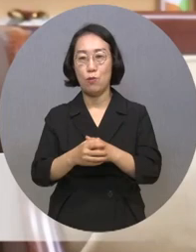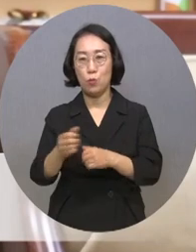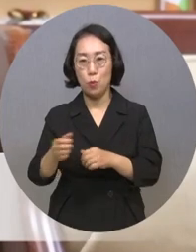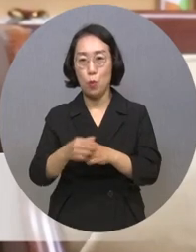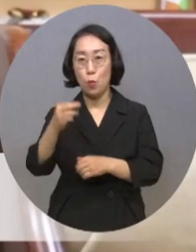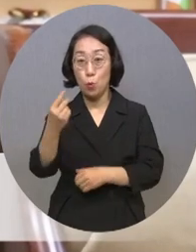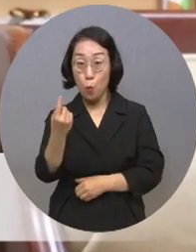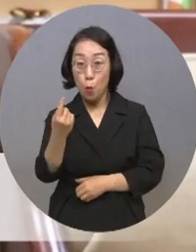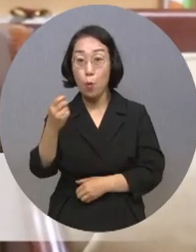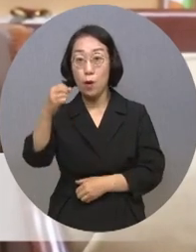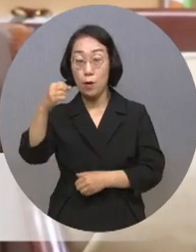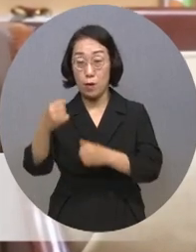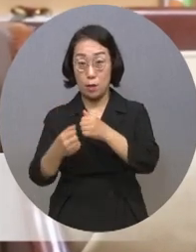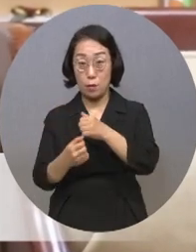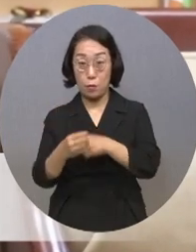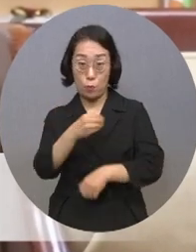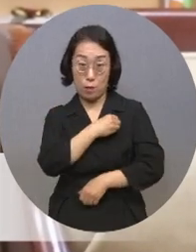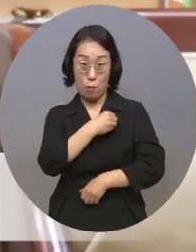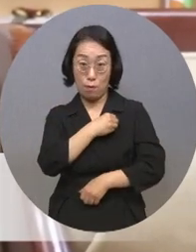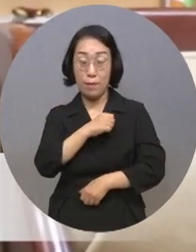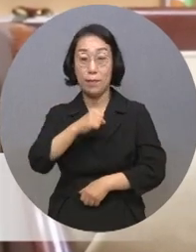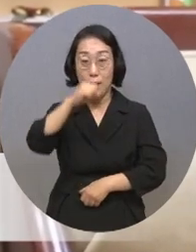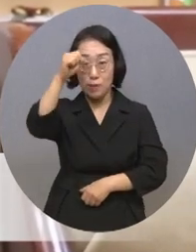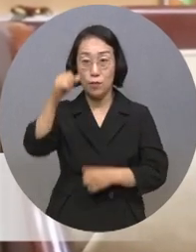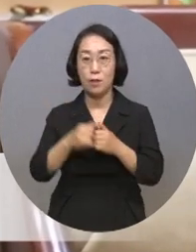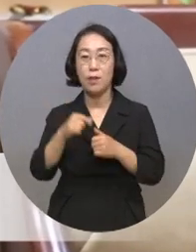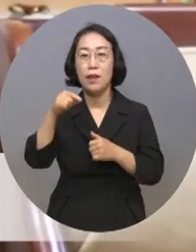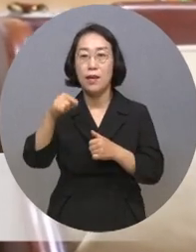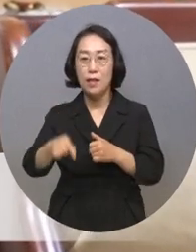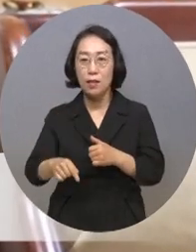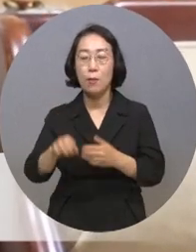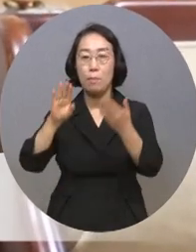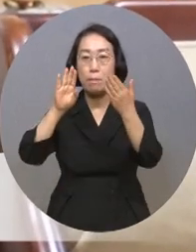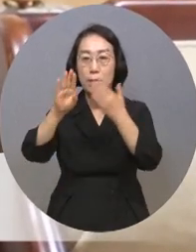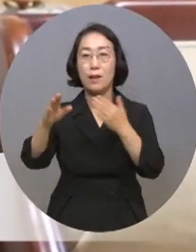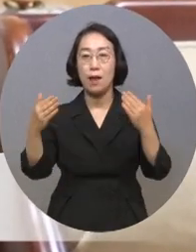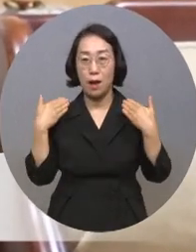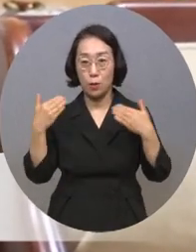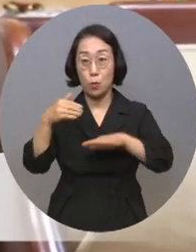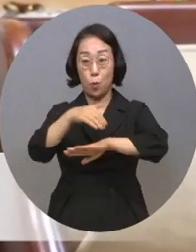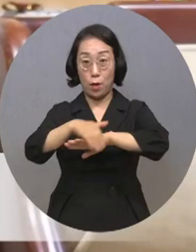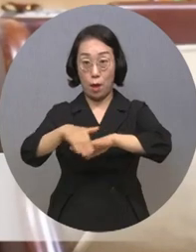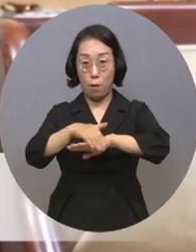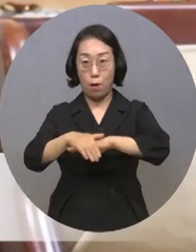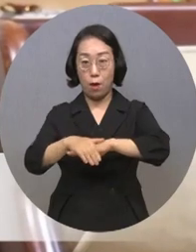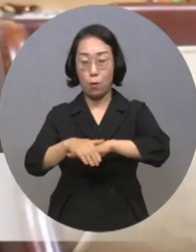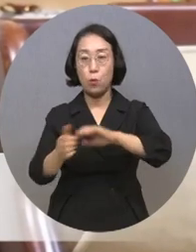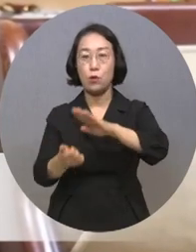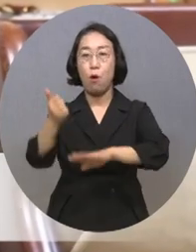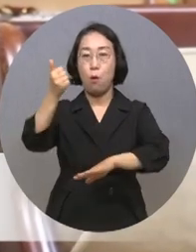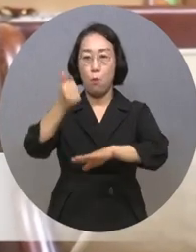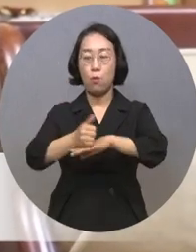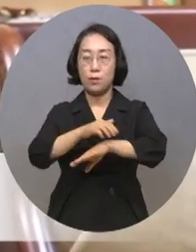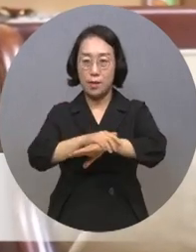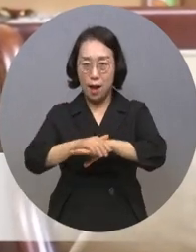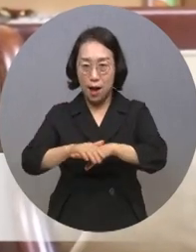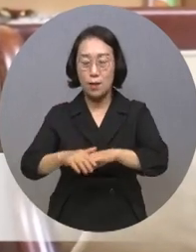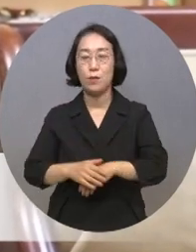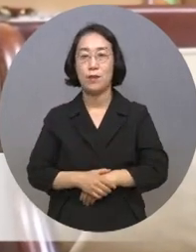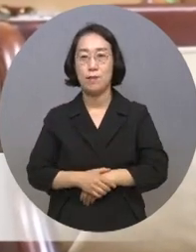도의원 당선자로서 이번 그린 스마트 미래학교 프로젝트가 꼭 성공할 수 있도록